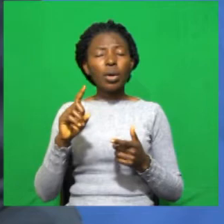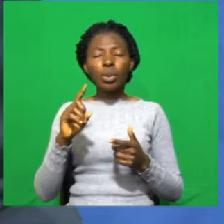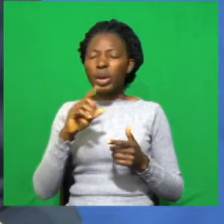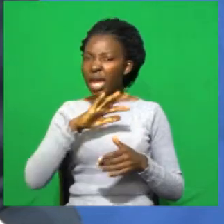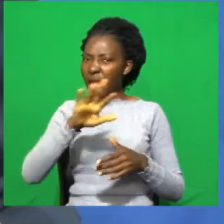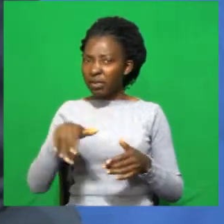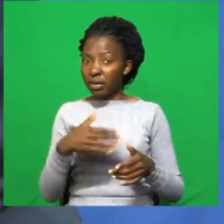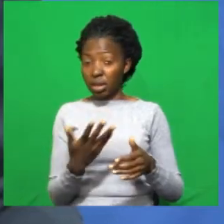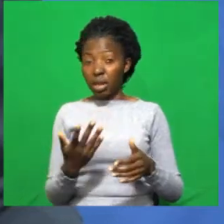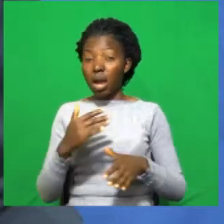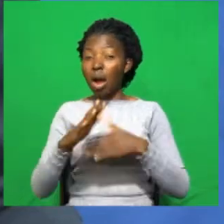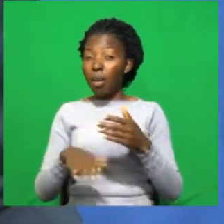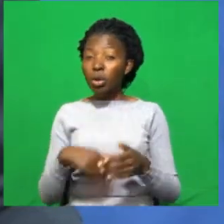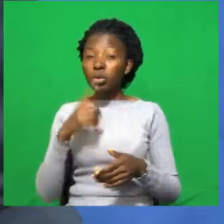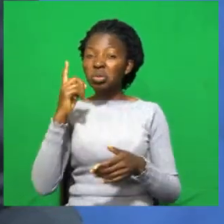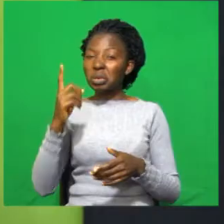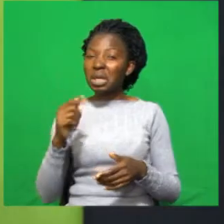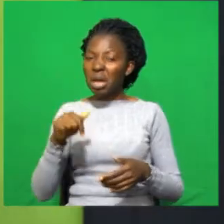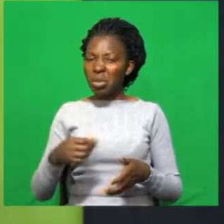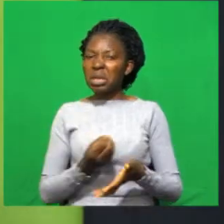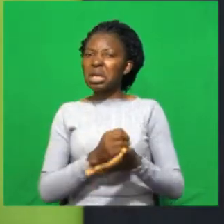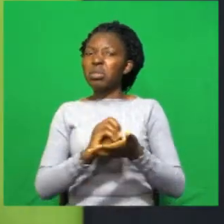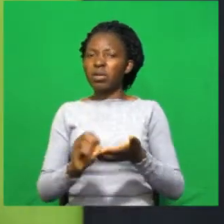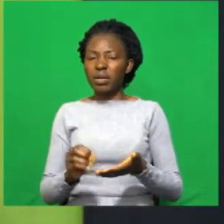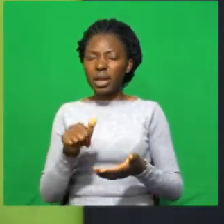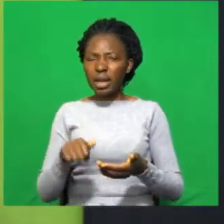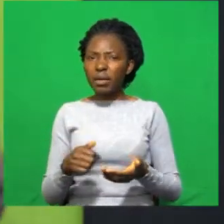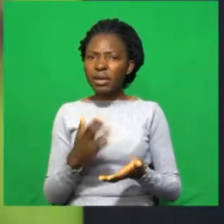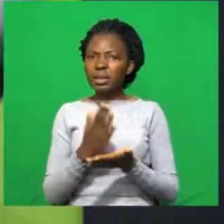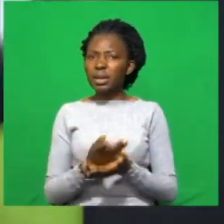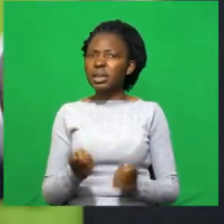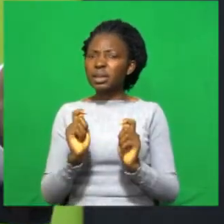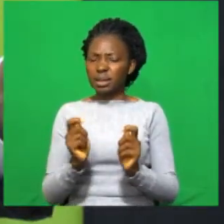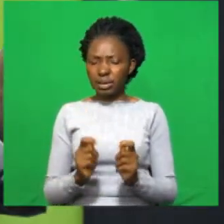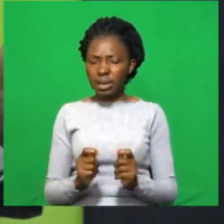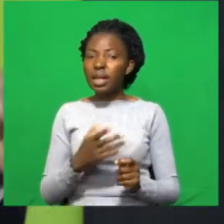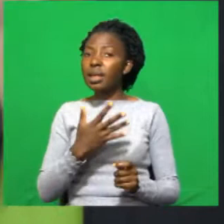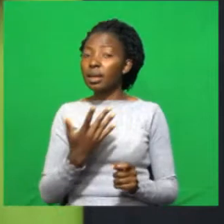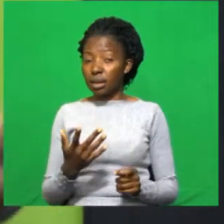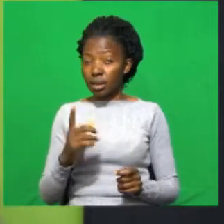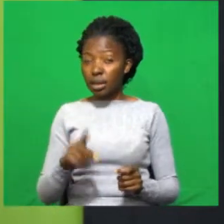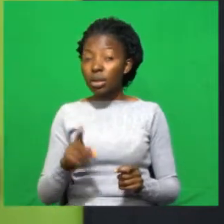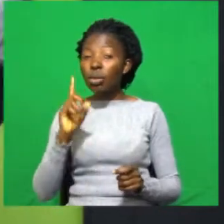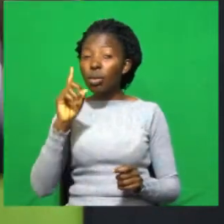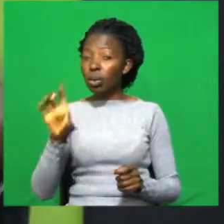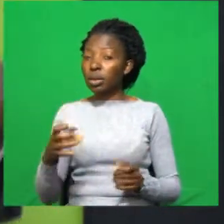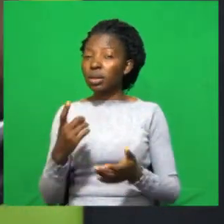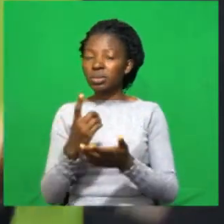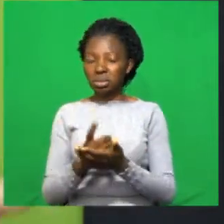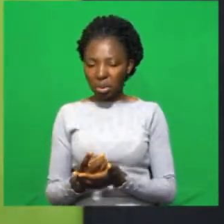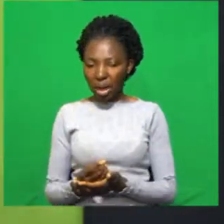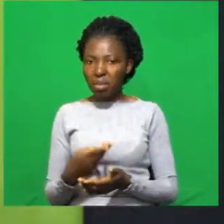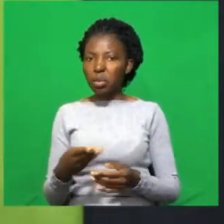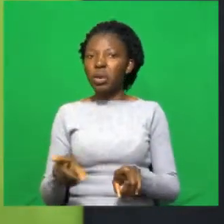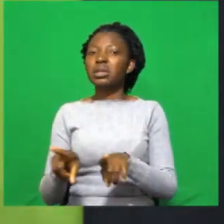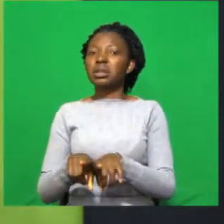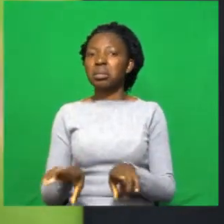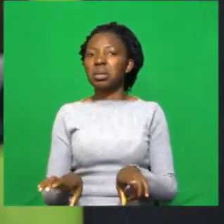zvaidzikisirwa. Ndo pakatanga kuuya dzidziso dzekuti zvinogonekwa bedzi naMwari zvaiita kunge zvaakugonekwa